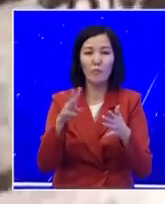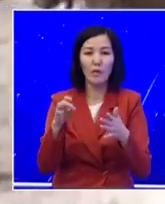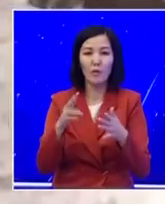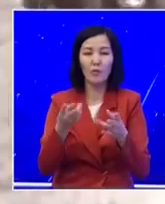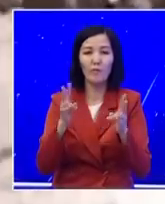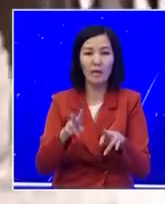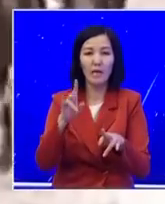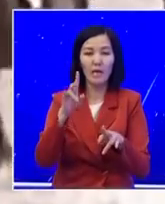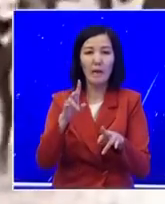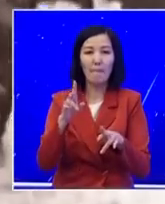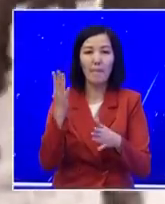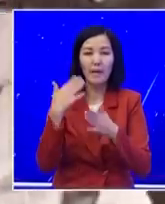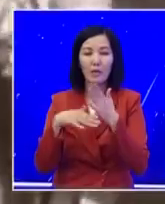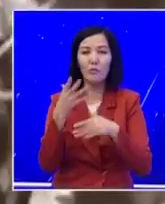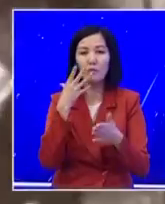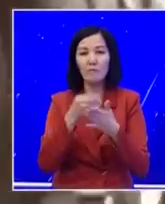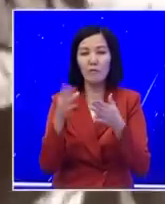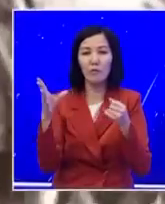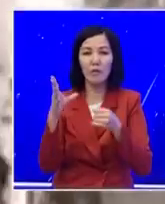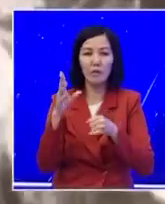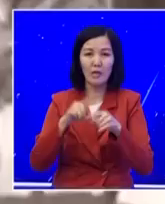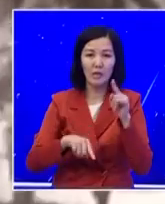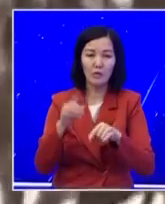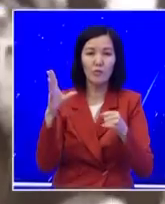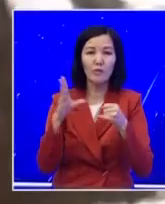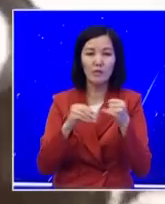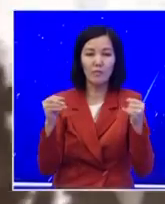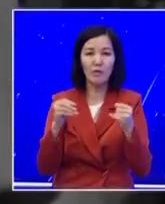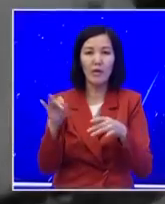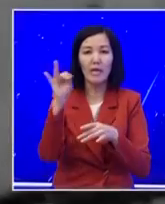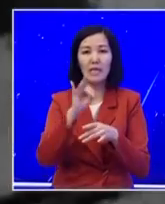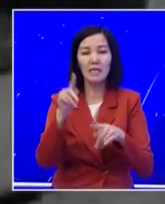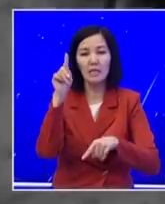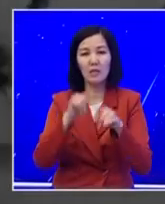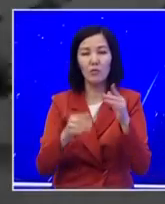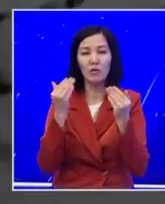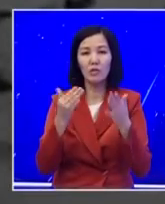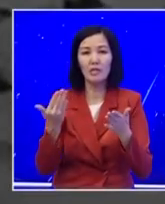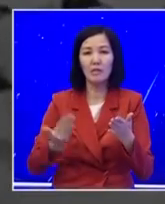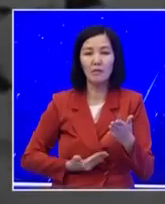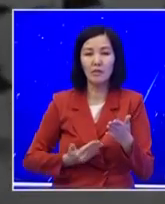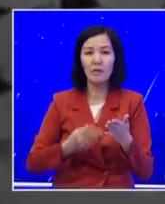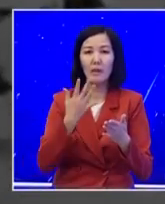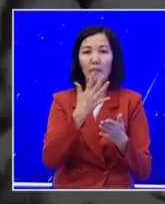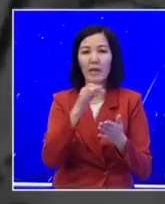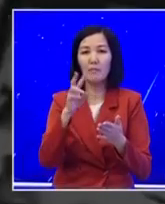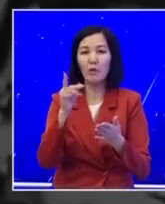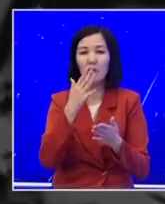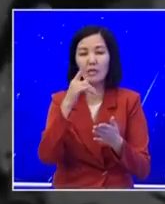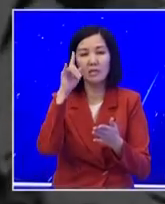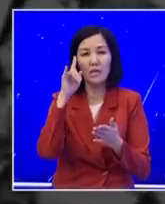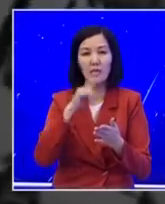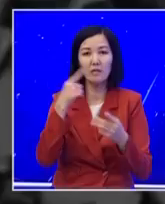жителей страны были вынуждены покинуть родные земли. Таким образом, за пределами исторической родины сейчас проживают порядка 5 миллионов этнических